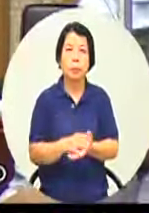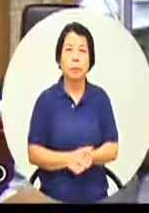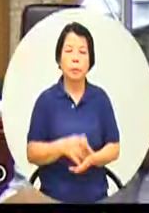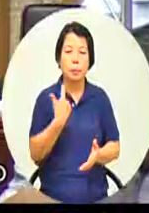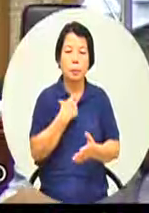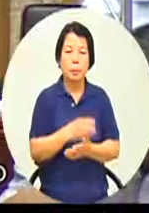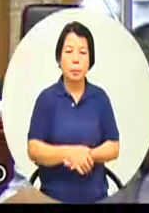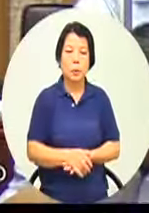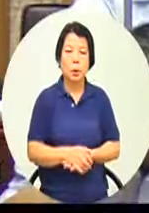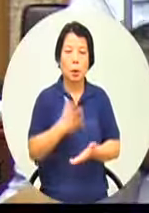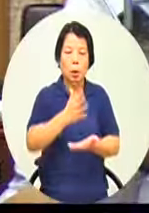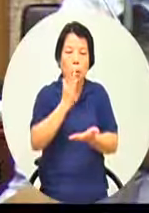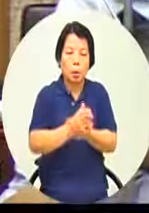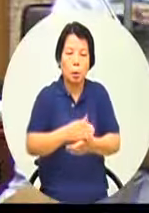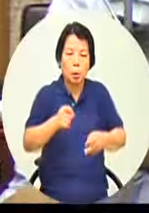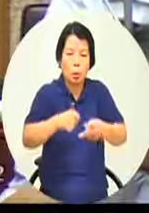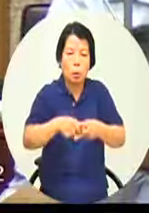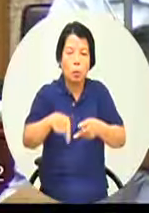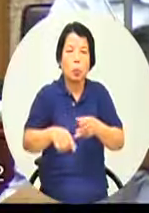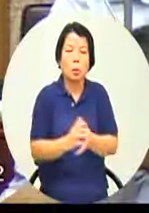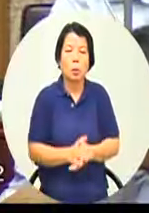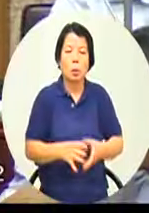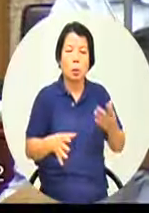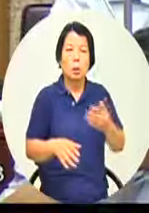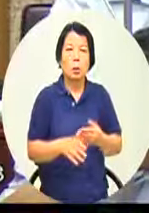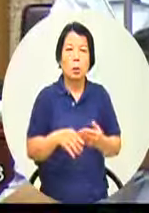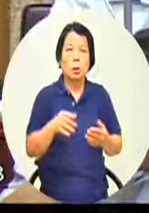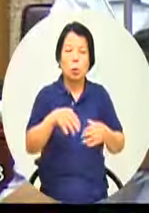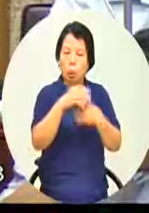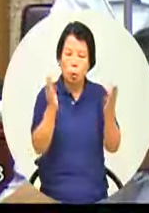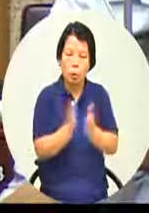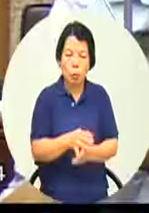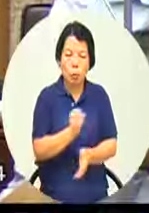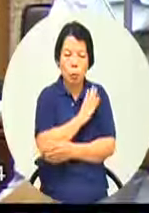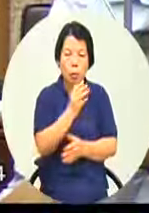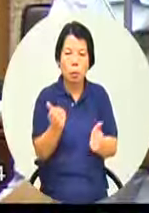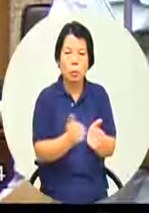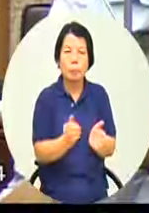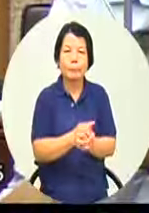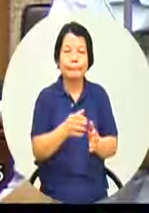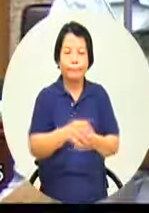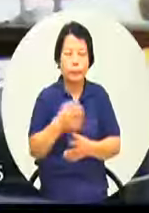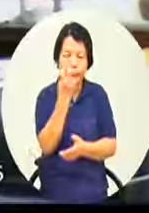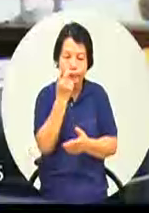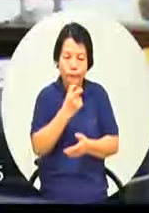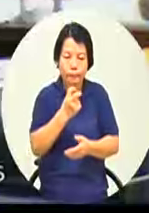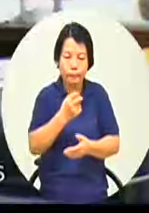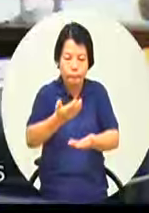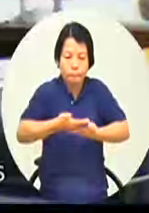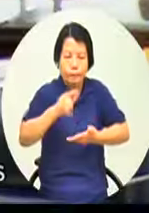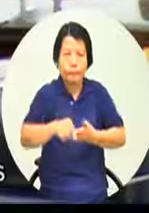停工中，那等试验报告完成的时候我们会办理验收。 是，那所以你这一次有去看看有没有什么状况